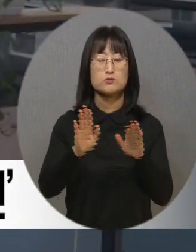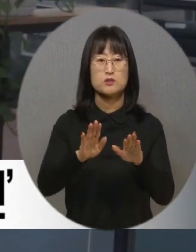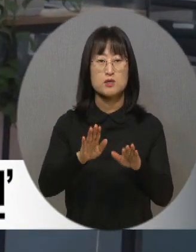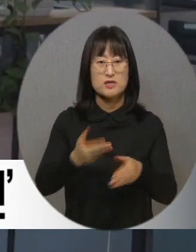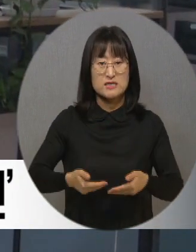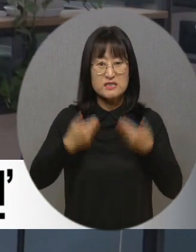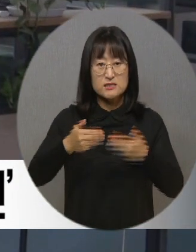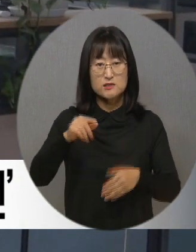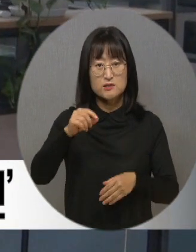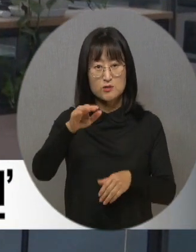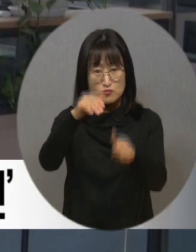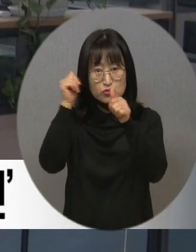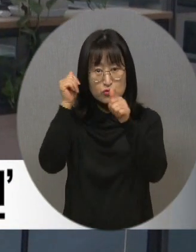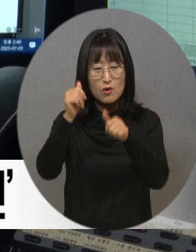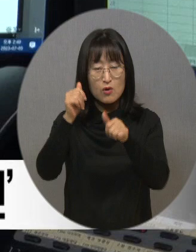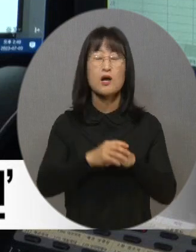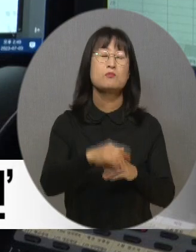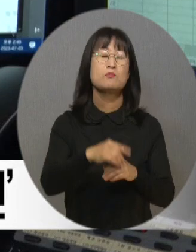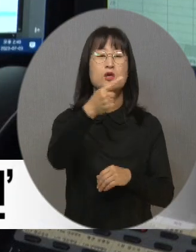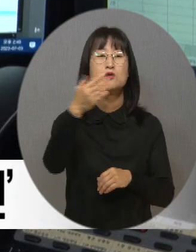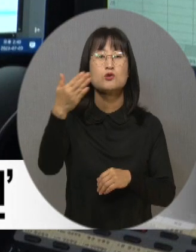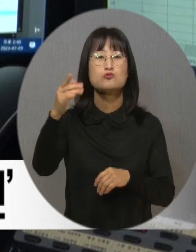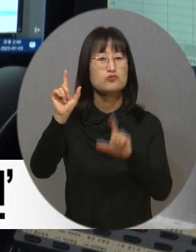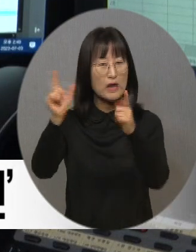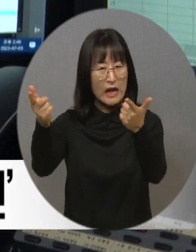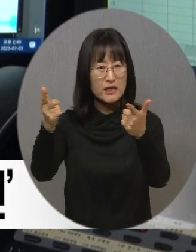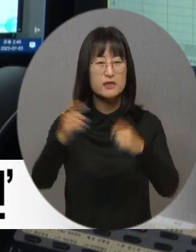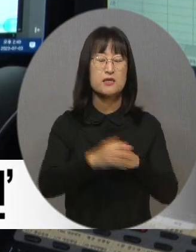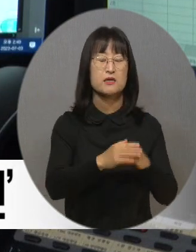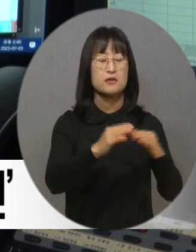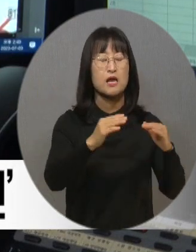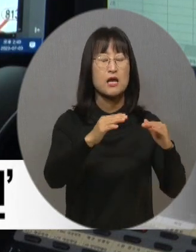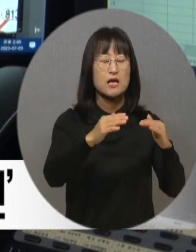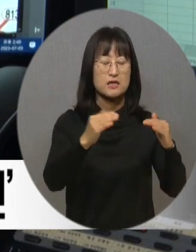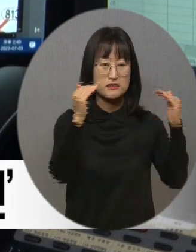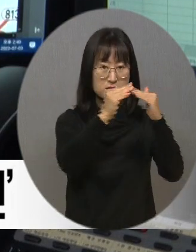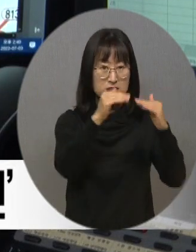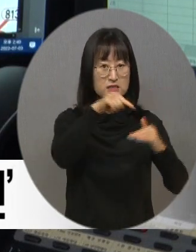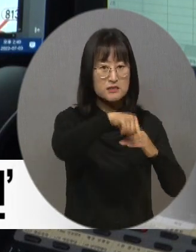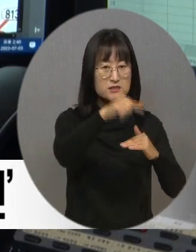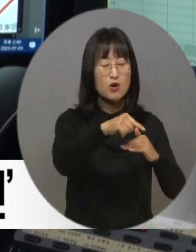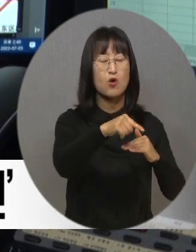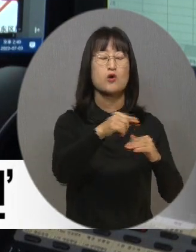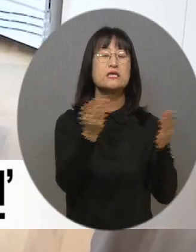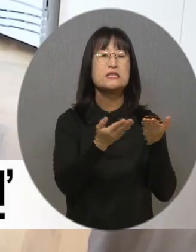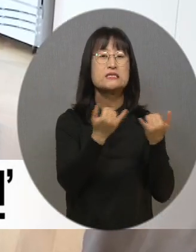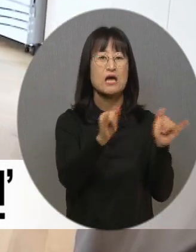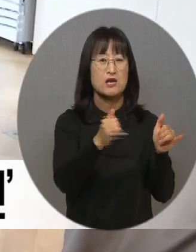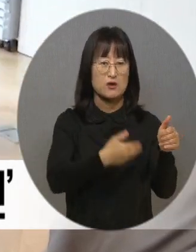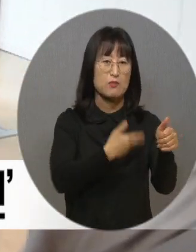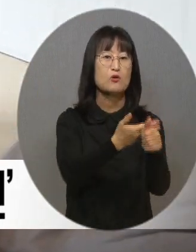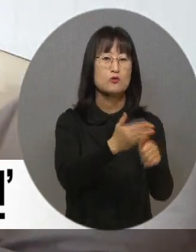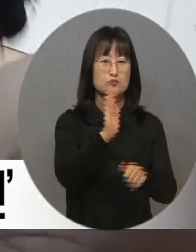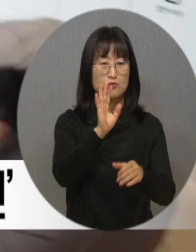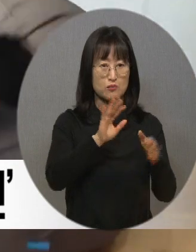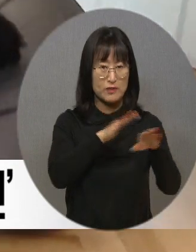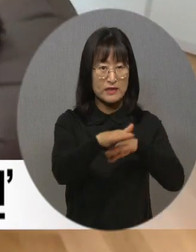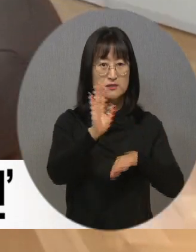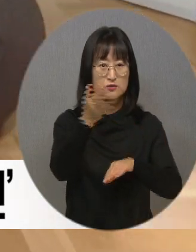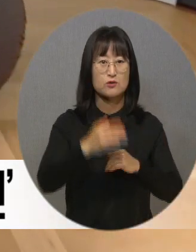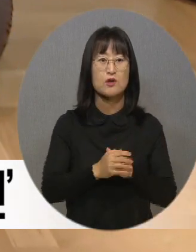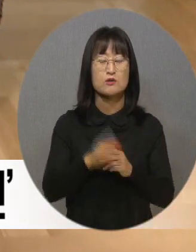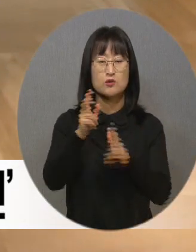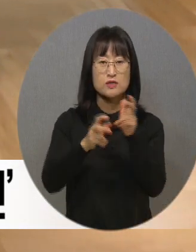응급호출이 발생하면 119가 아닌 시설 종사자에게 알림이 전달되고 있는 시스템을 꼽았습니다. 한편 사업 실시